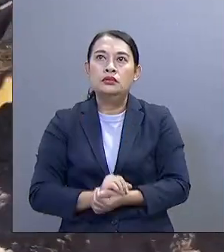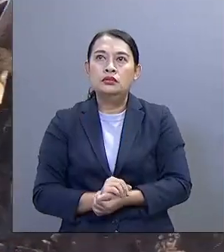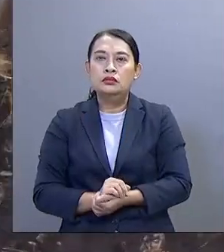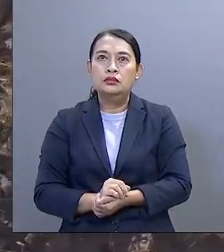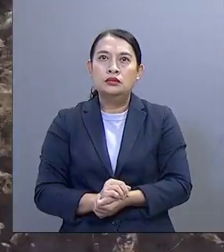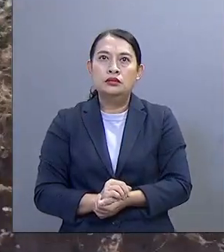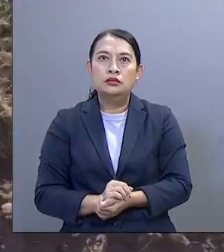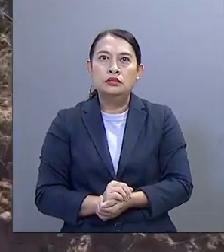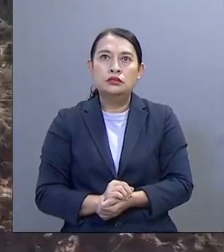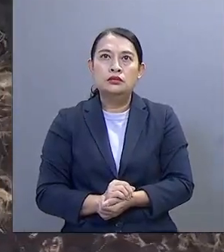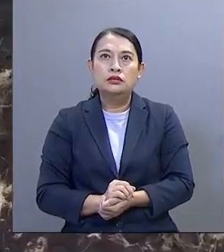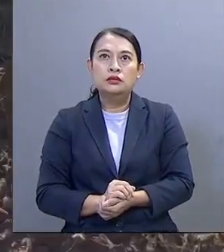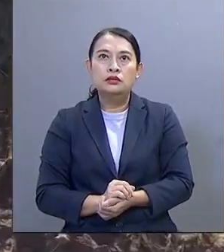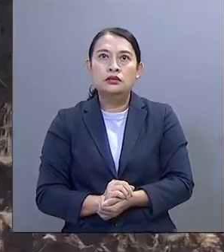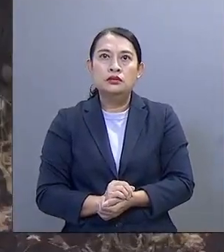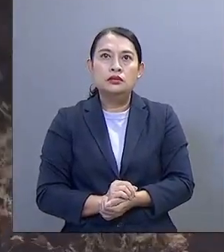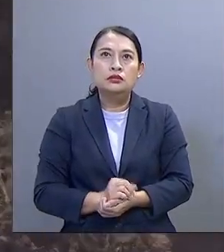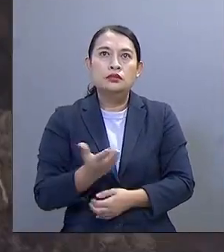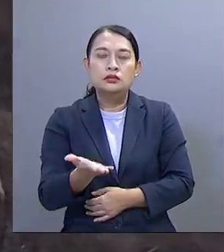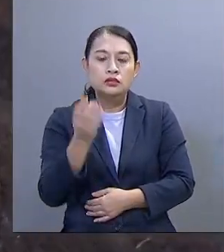ล่อนห